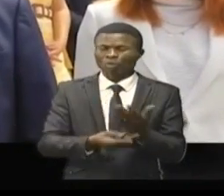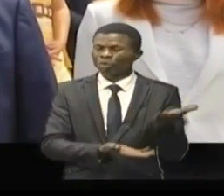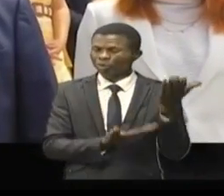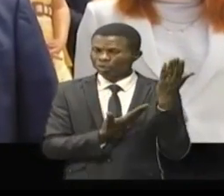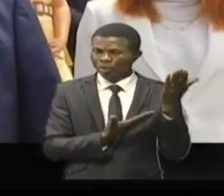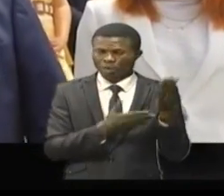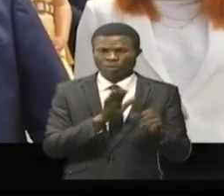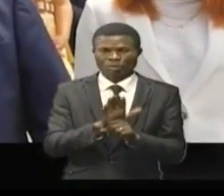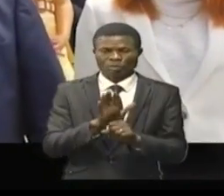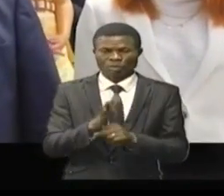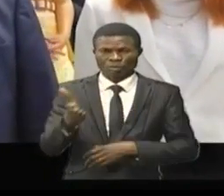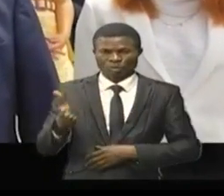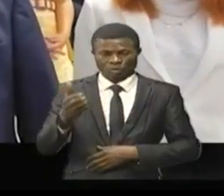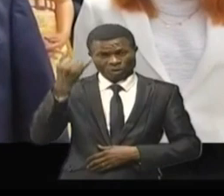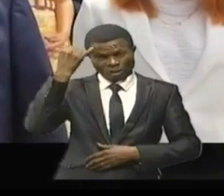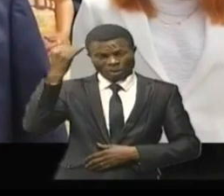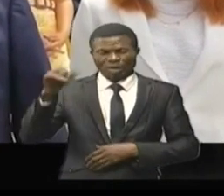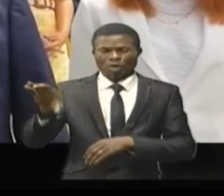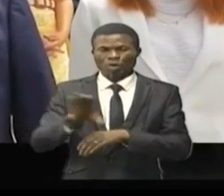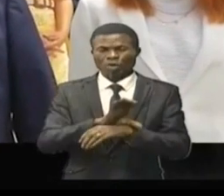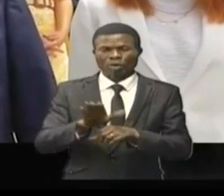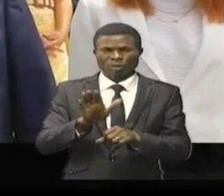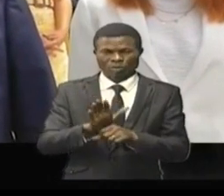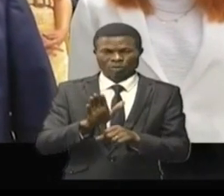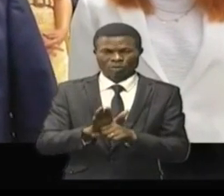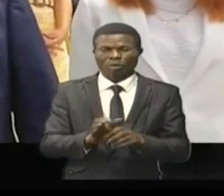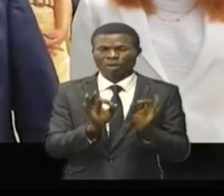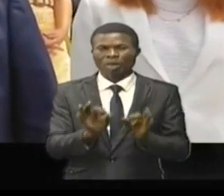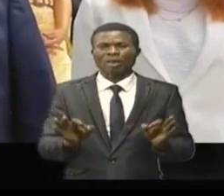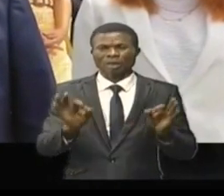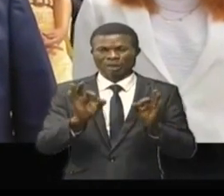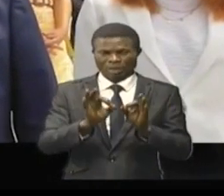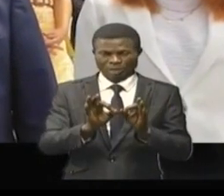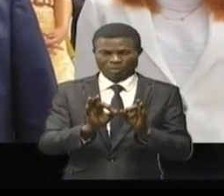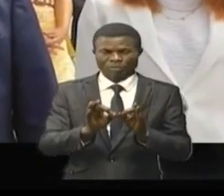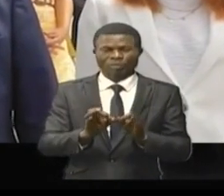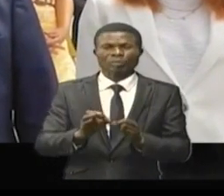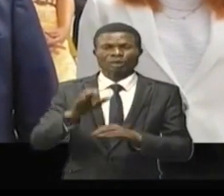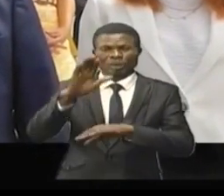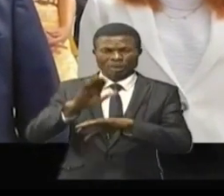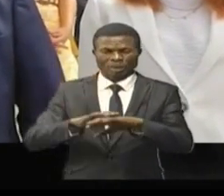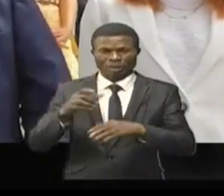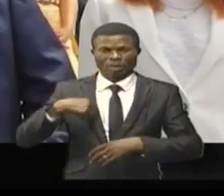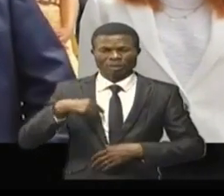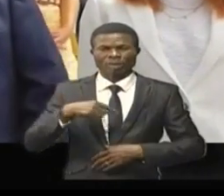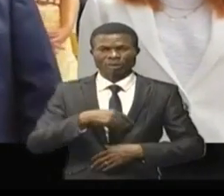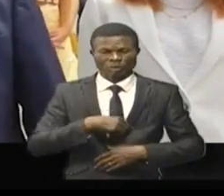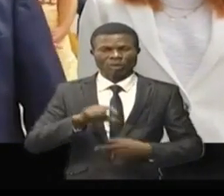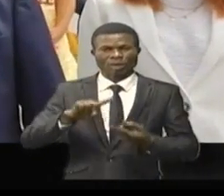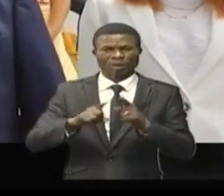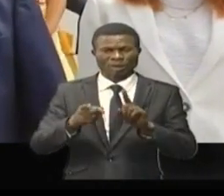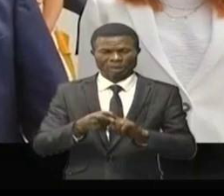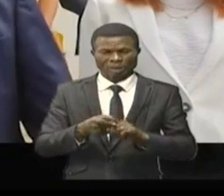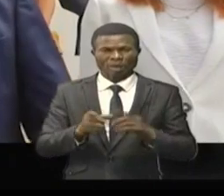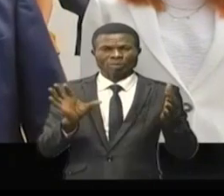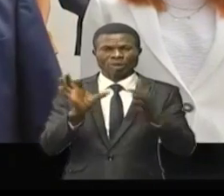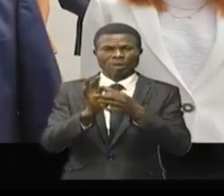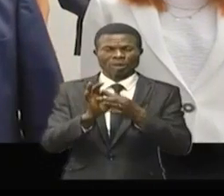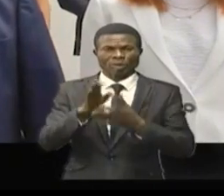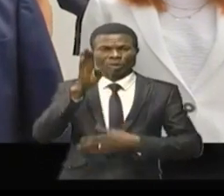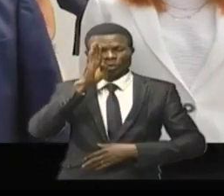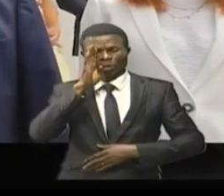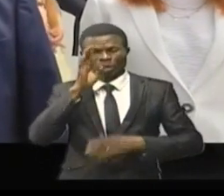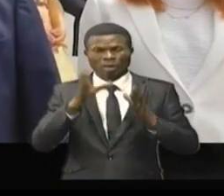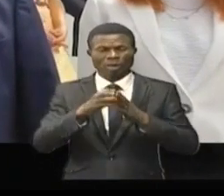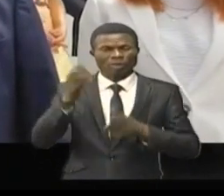ce moment et donc ça témoigne aussi de l'importance des liens, des relations qui nous unissent, non seulement avec la Belgique, mais aussi avec la Fédération